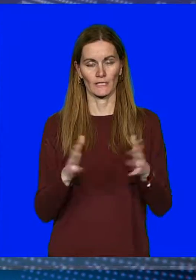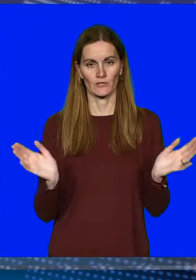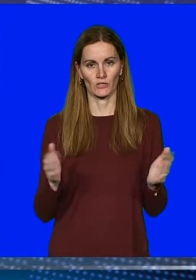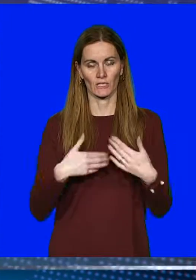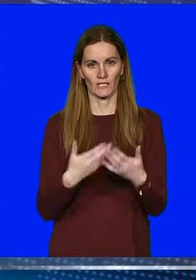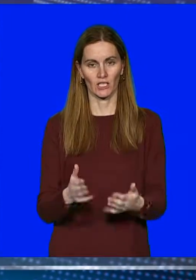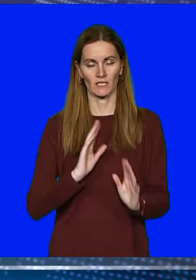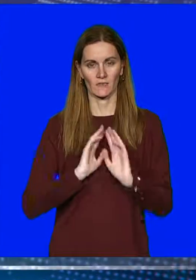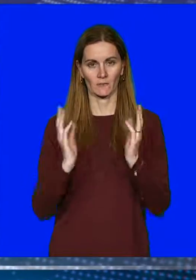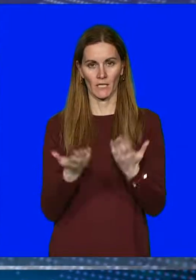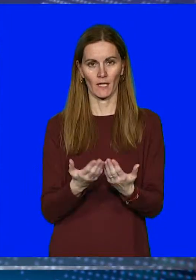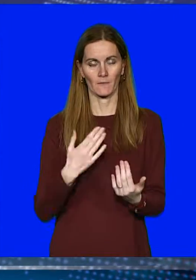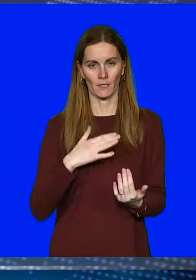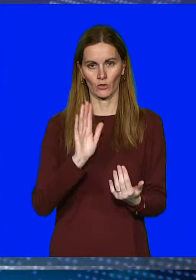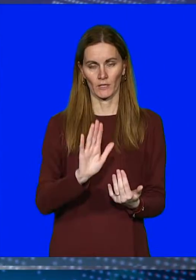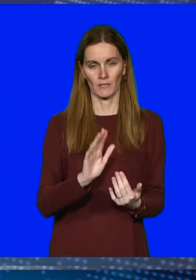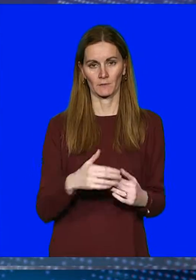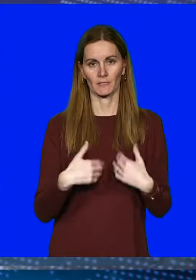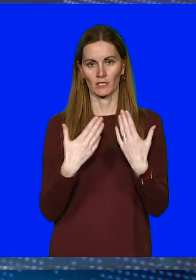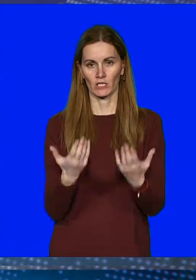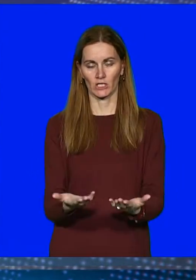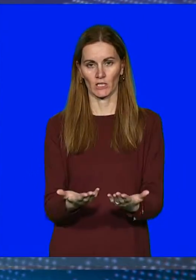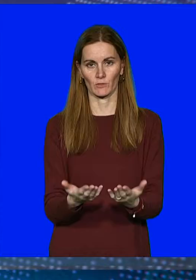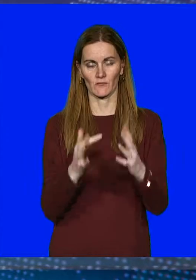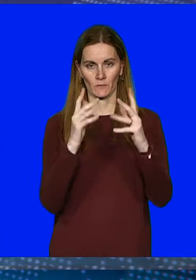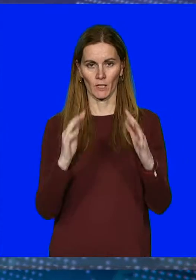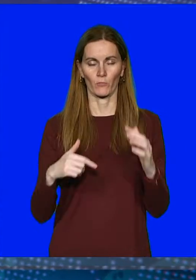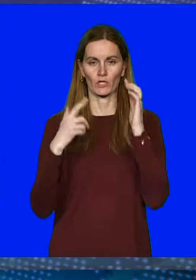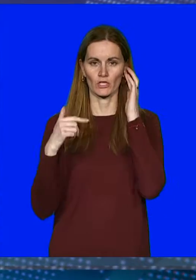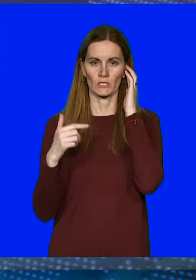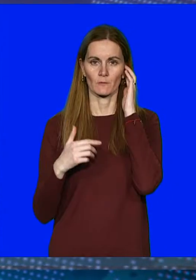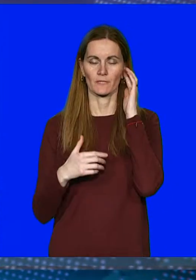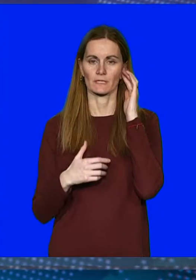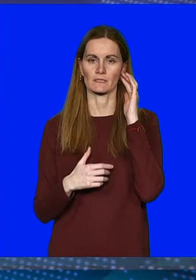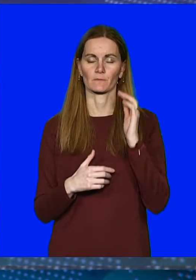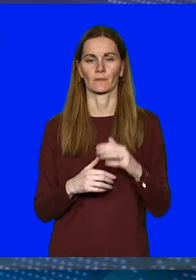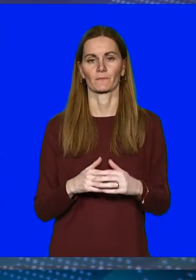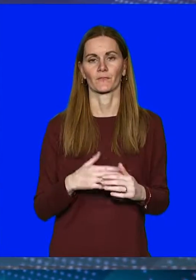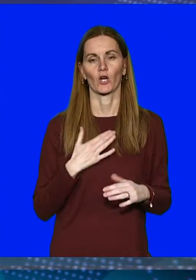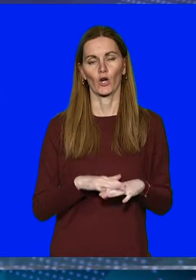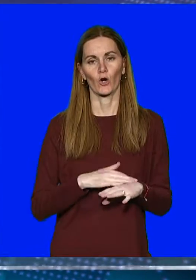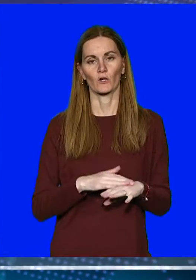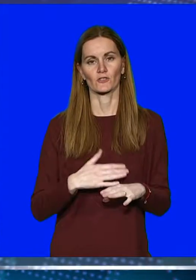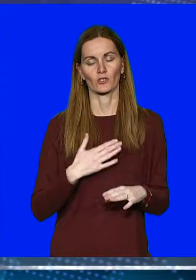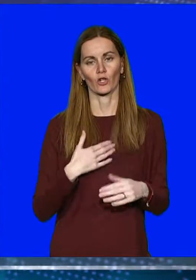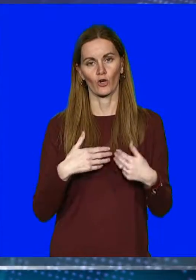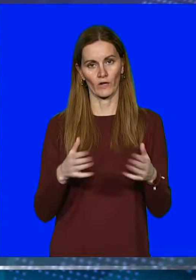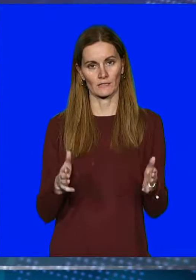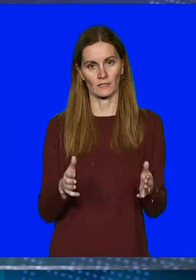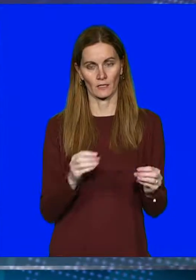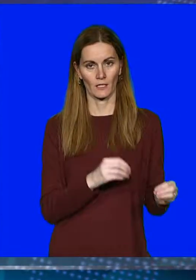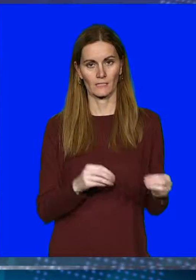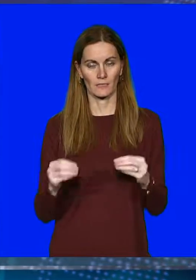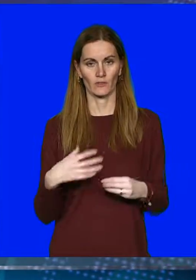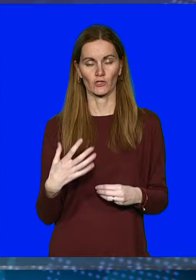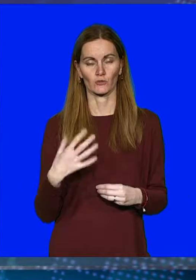je Isusovo rođenje dar svima nama, tako i mi na isti način kroz ovaj koncert božićnim pjesmama, vama želimo darovati naše osjećaje koje